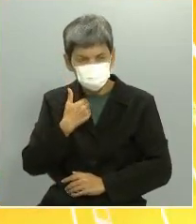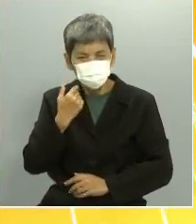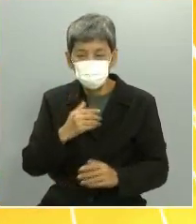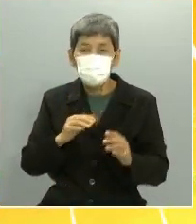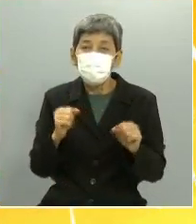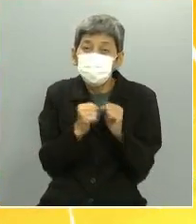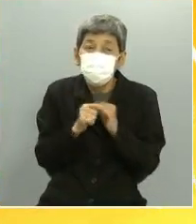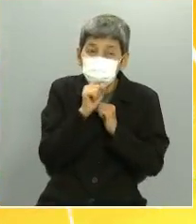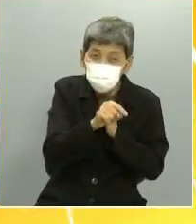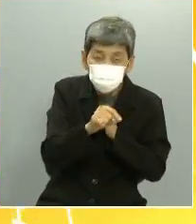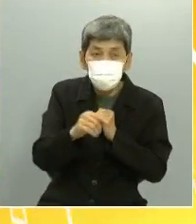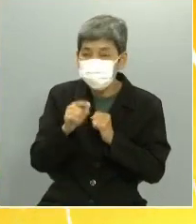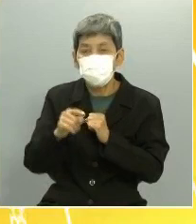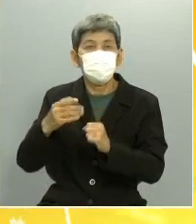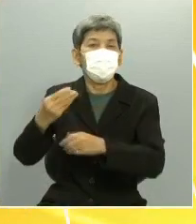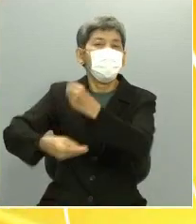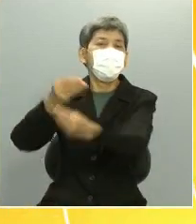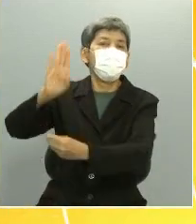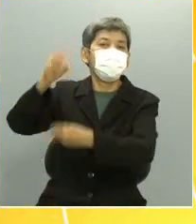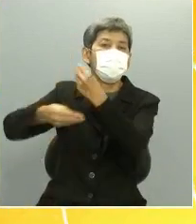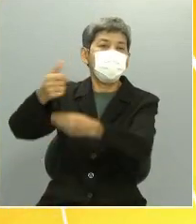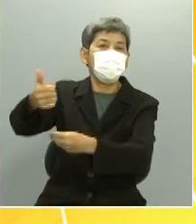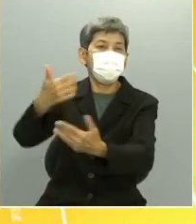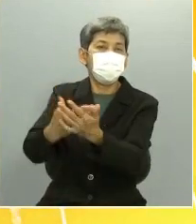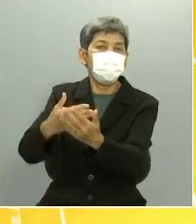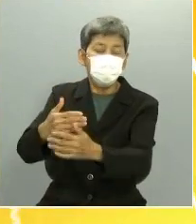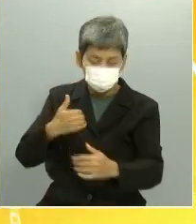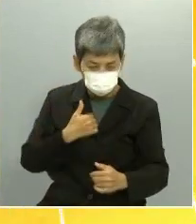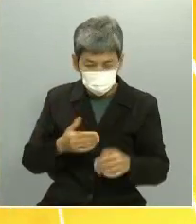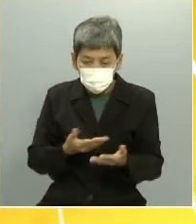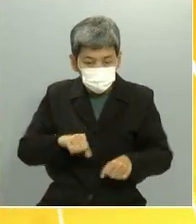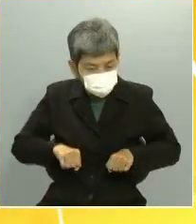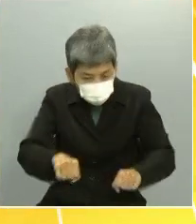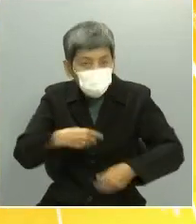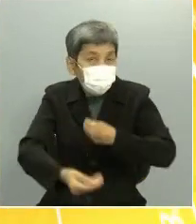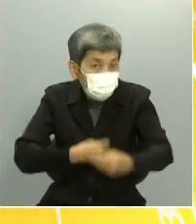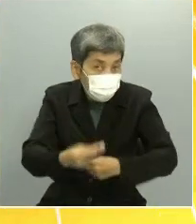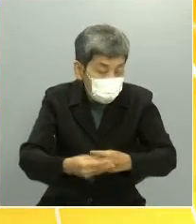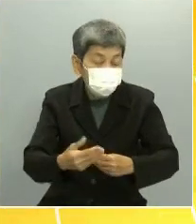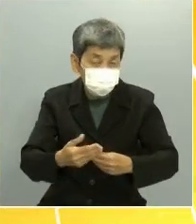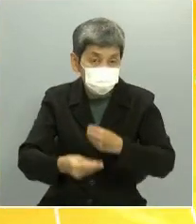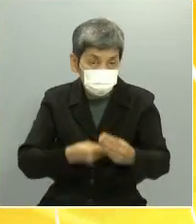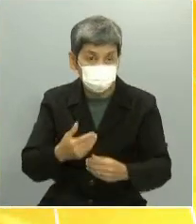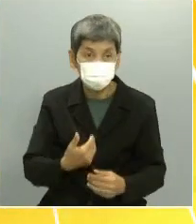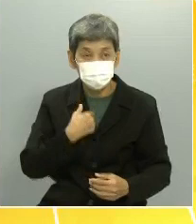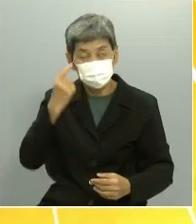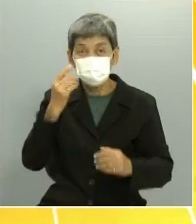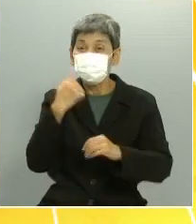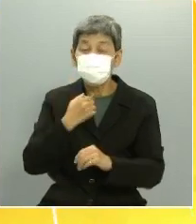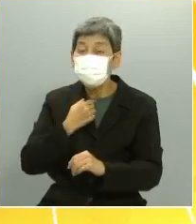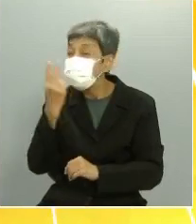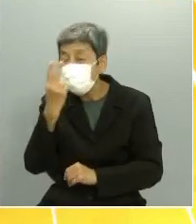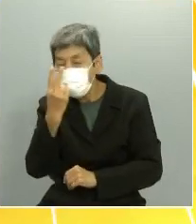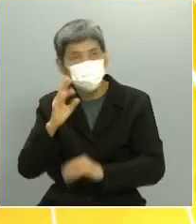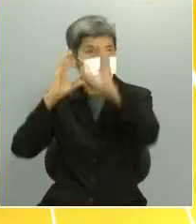หมดถูกป่ะมันก็จะกลายเป็นรายใหญ่ที่ได้แต่พอเรากระจายลงมาที่เส้นเลือดฝอยที่แทนที่จะดูหนังในห้าง